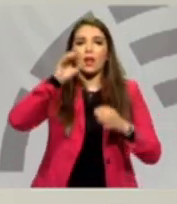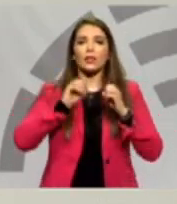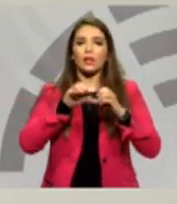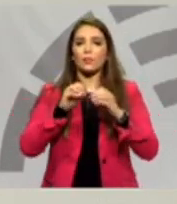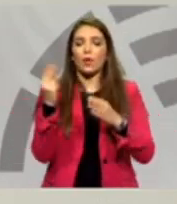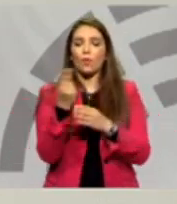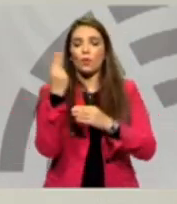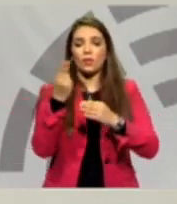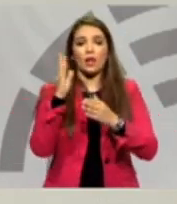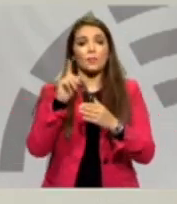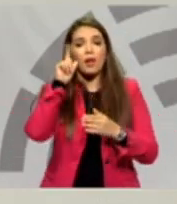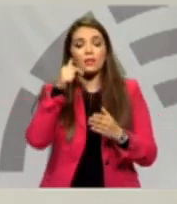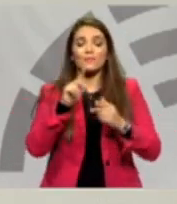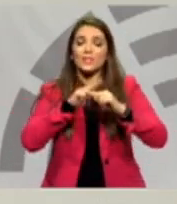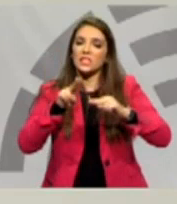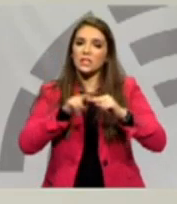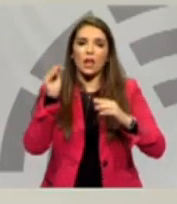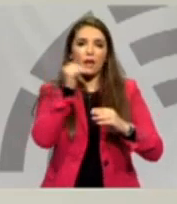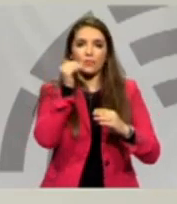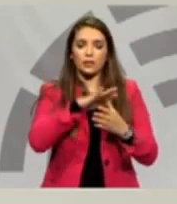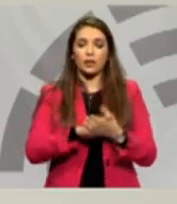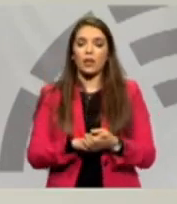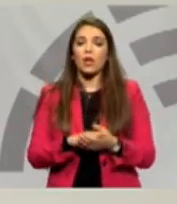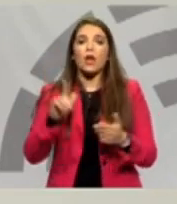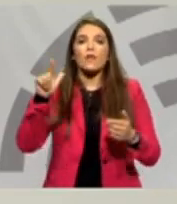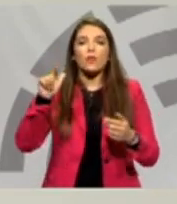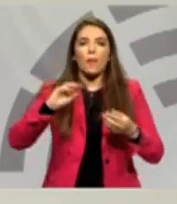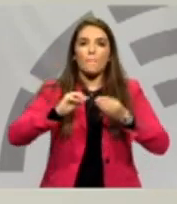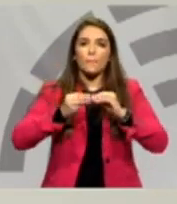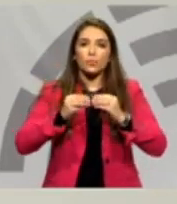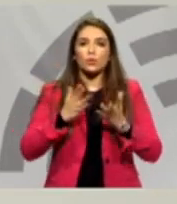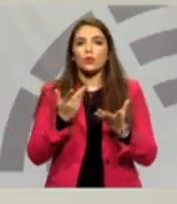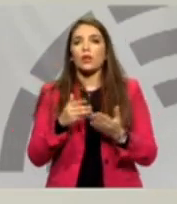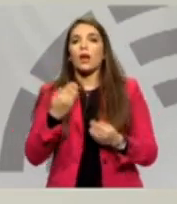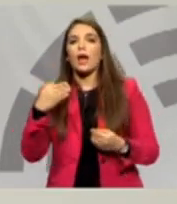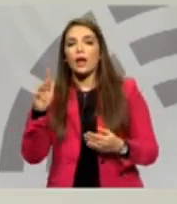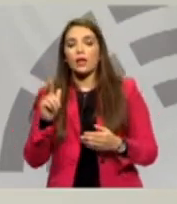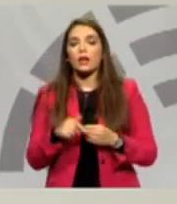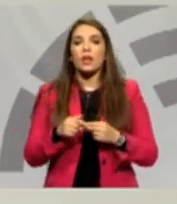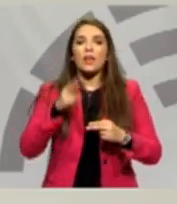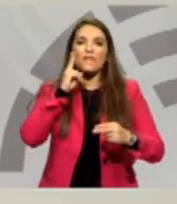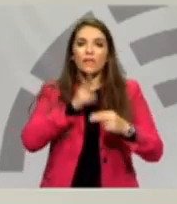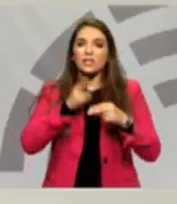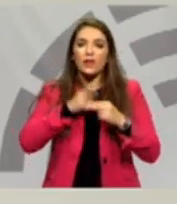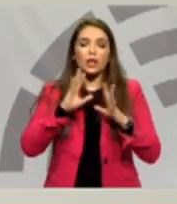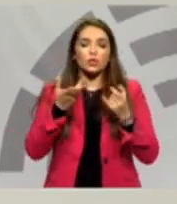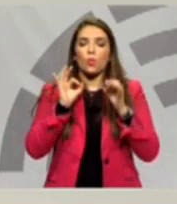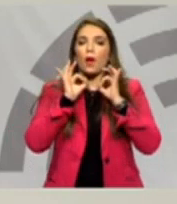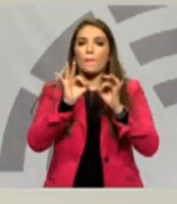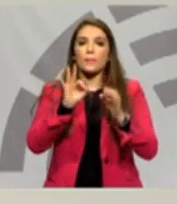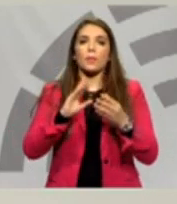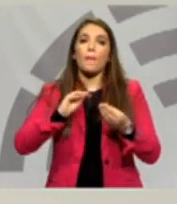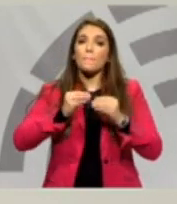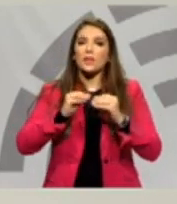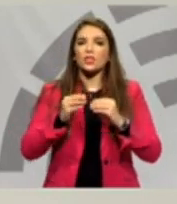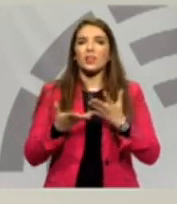في الباب التاسع للدستور همم من مشاكل اخرى للحنيه الانيه اللي موجوده في مدينه صفاقس ثم عن مشاكل